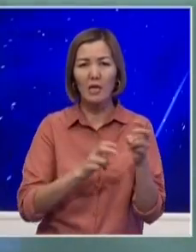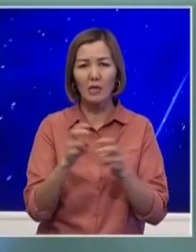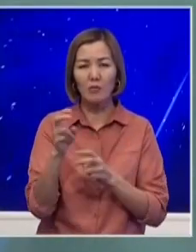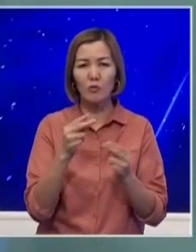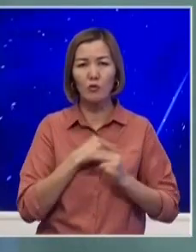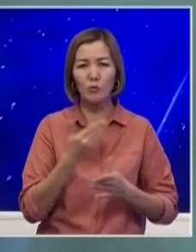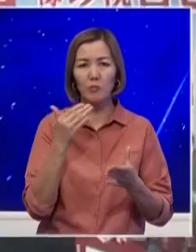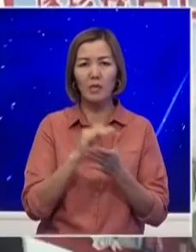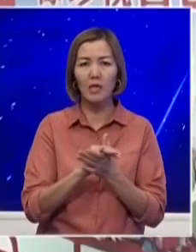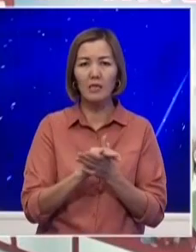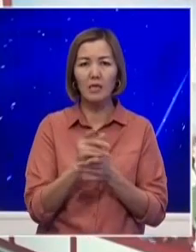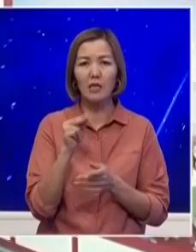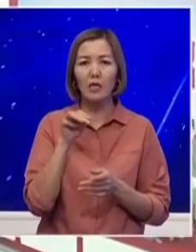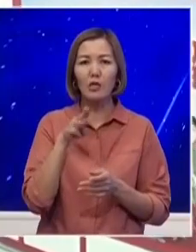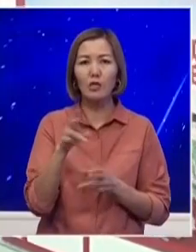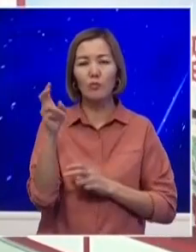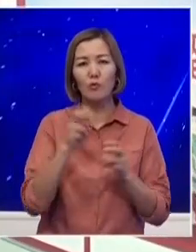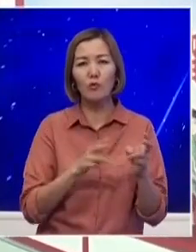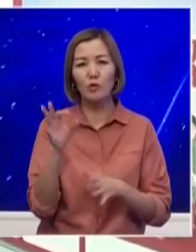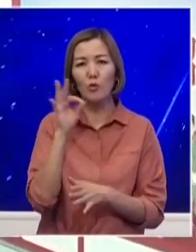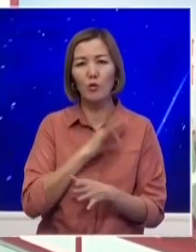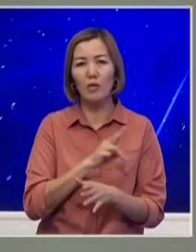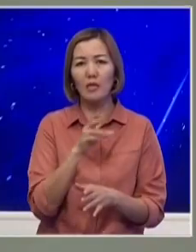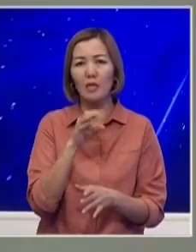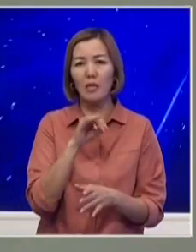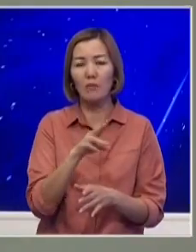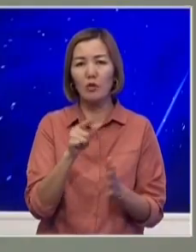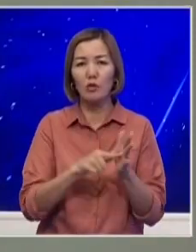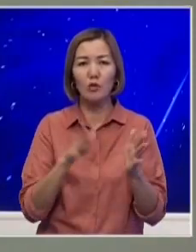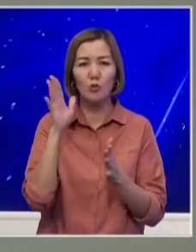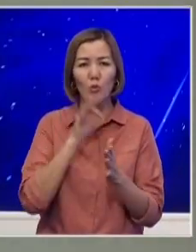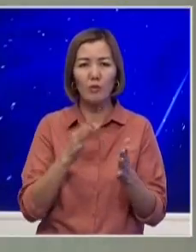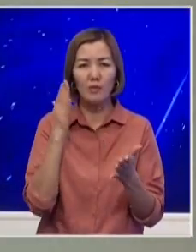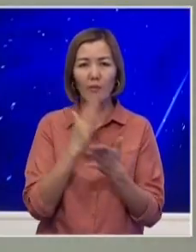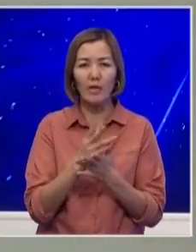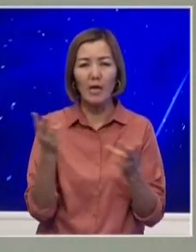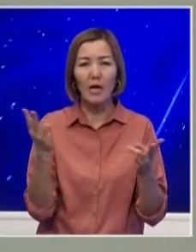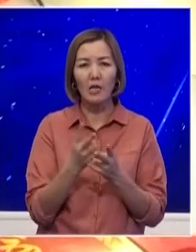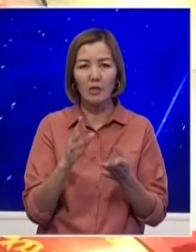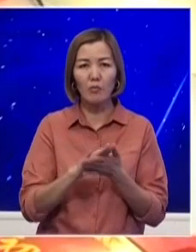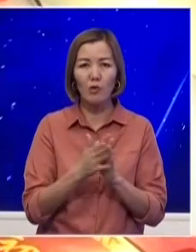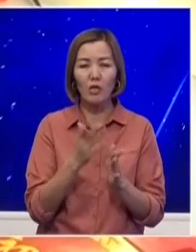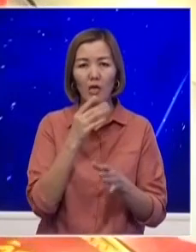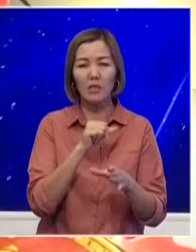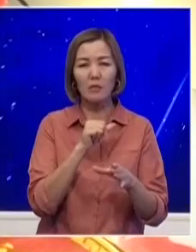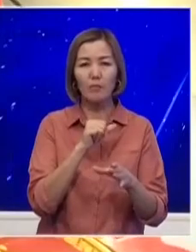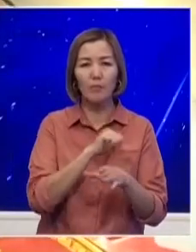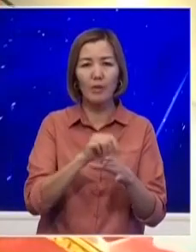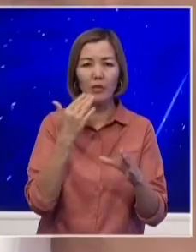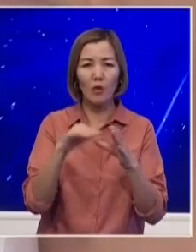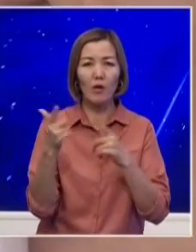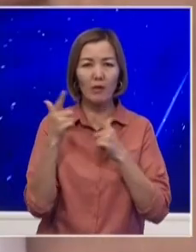танысқан өңір басшысы чип өндірісіне қолданылатын кремний Жетісу облысында да бар екен және қажет болған жағдайда экспорттауға дайынбыз